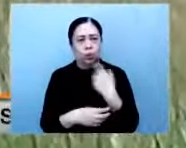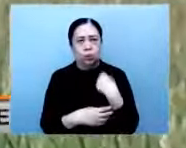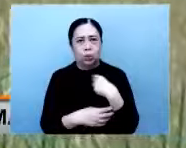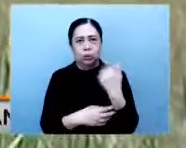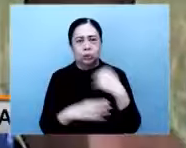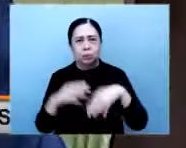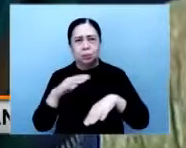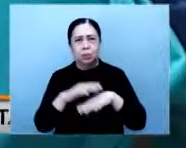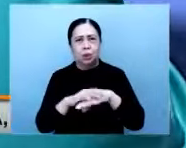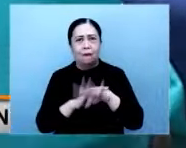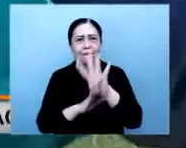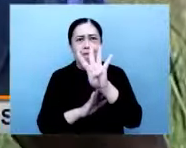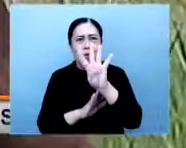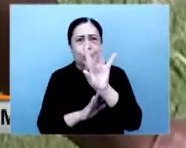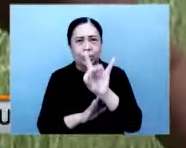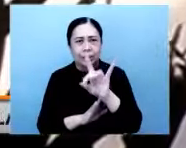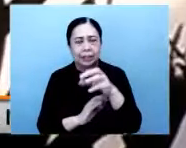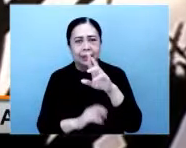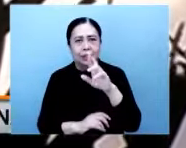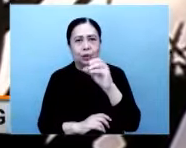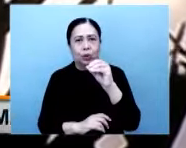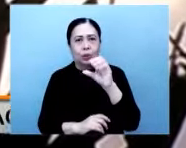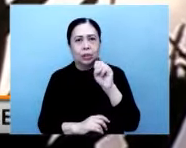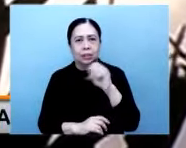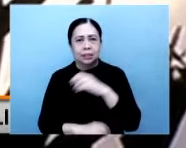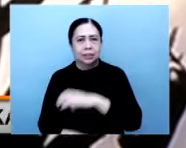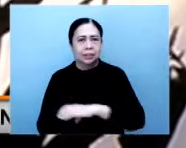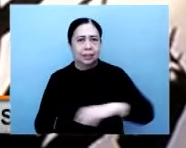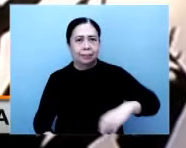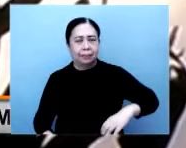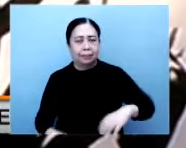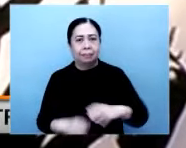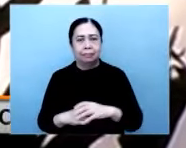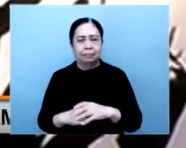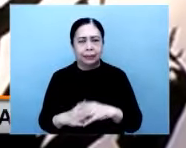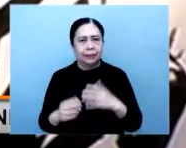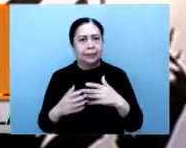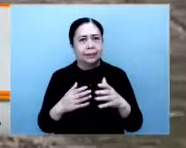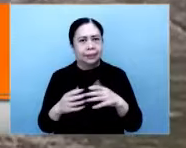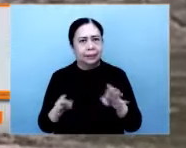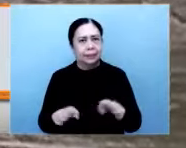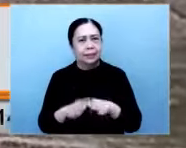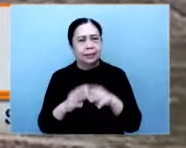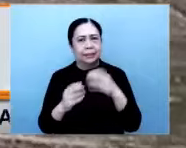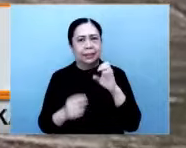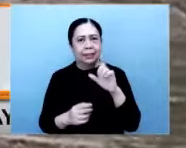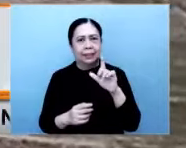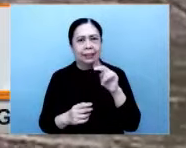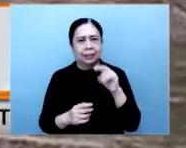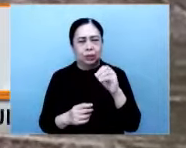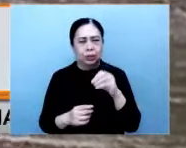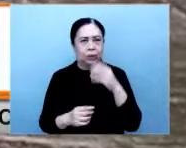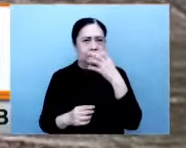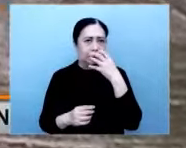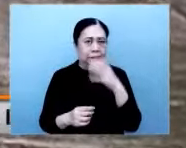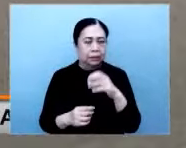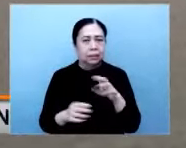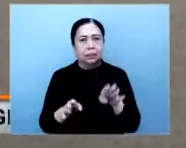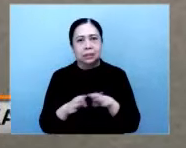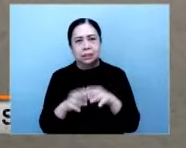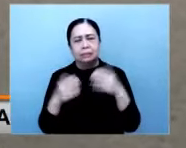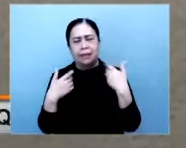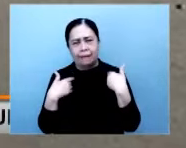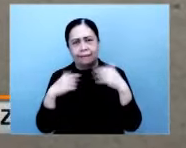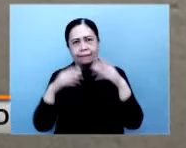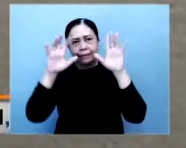sa 48 degrees sa Rojas City sa Capiz. Sa kabila ng init ng panahon na sinabayan pa ng El Niño, may posibilidad pa rin na mga pag-ulan sa ilang